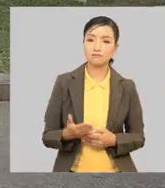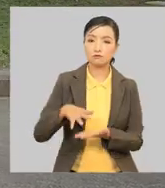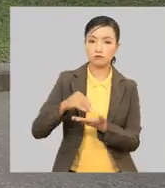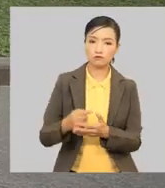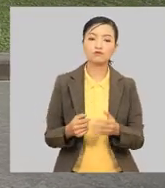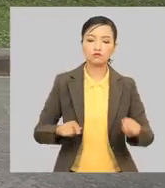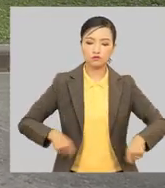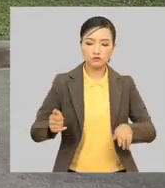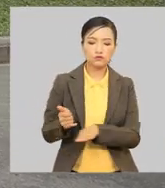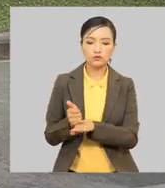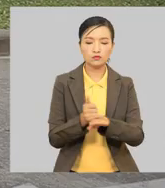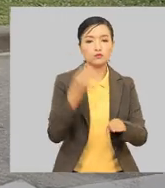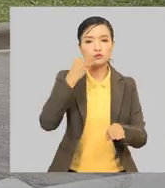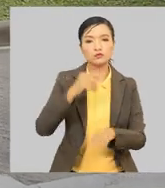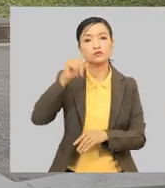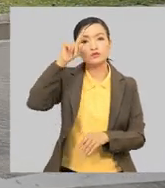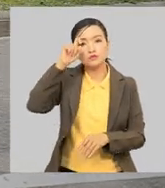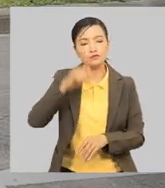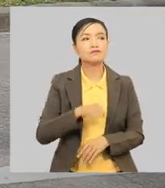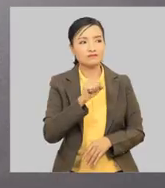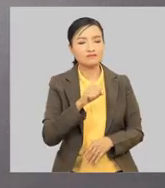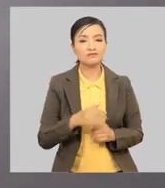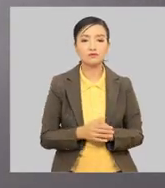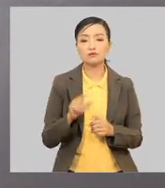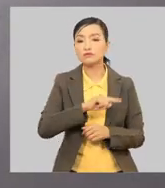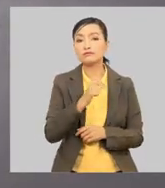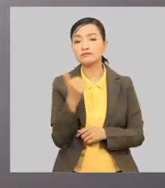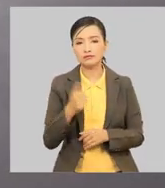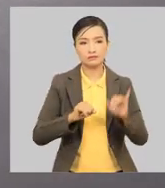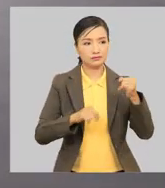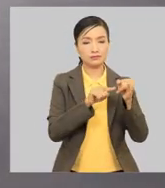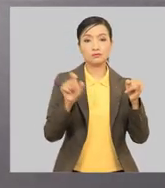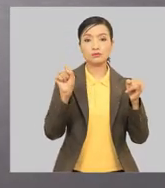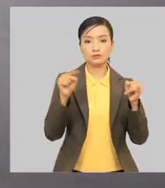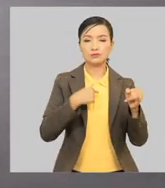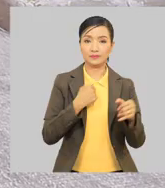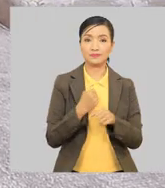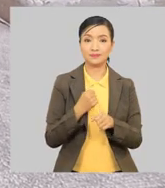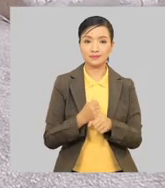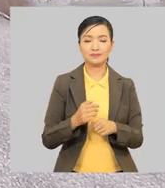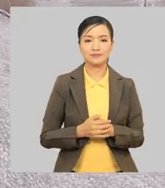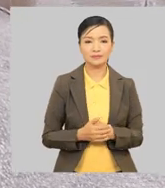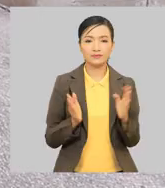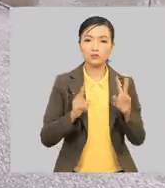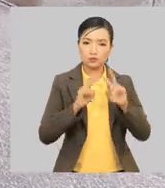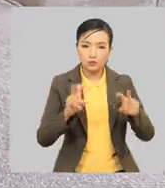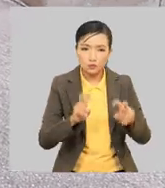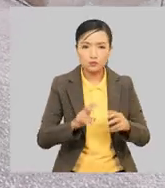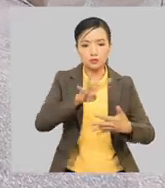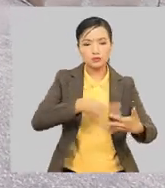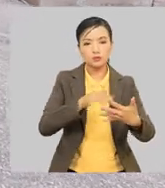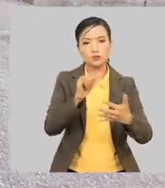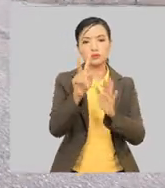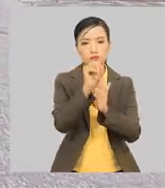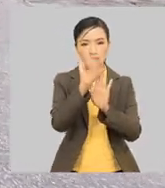หลักชมพู่นี่ก็คือมาที่นี่ทุกๆวันเสาร์ ใช่ค่ะ แล้ววันอื่นๆในสัปดาห์ล่ะครับ วันจันทร์ถึงศุกร์ค่ะชมพู่จะทำงานเป็นนักวิเค